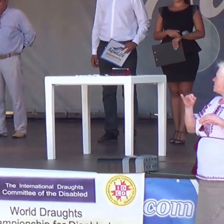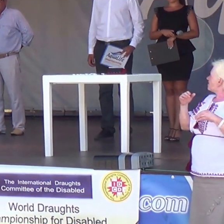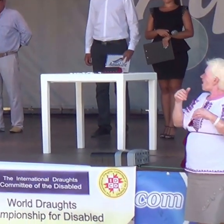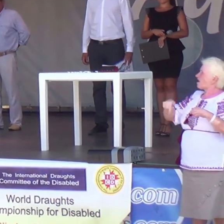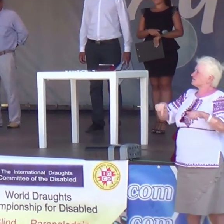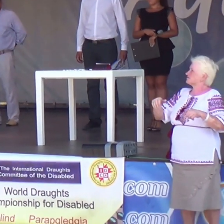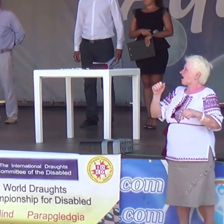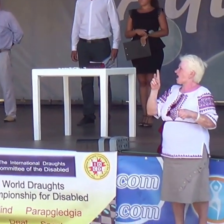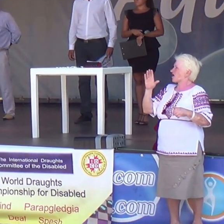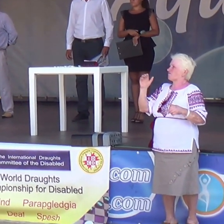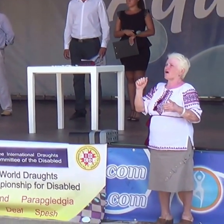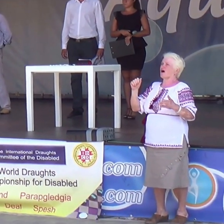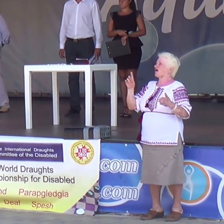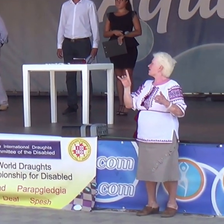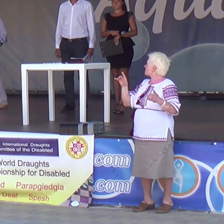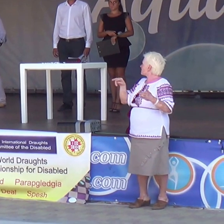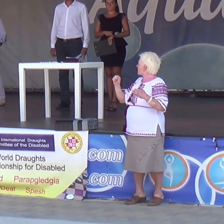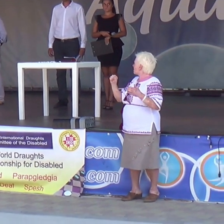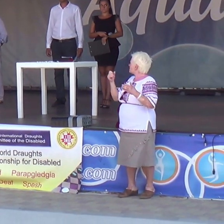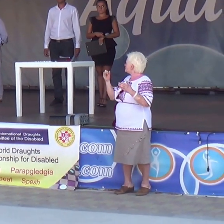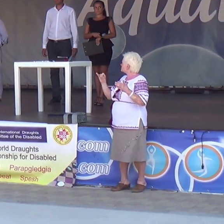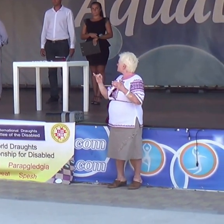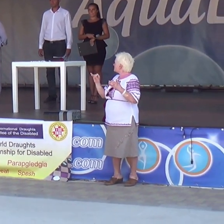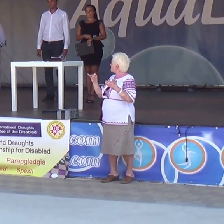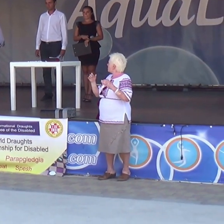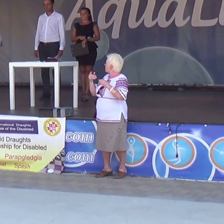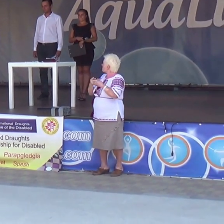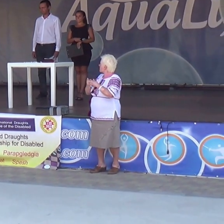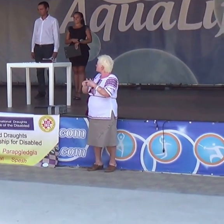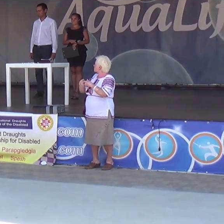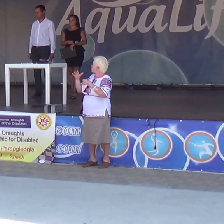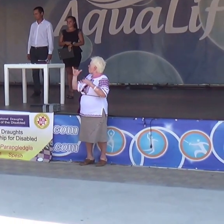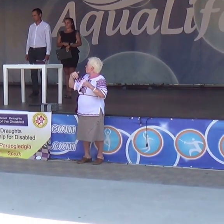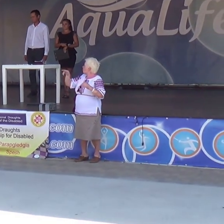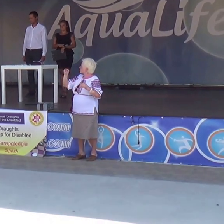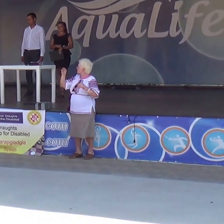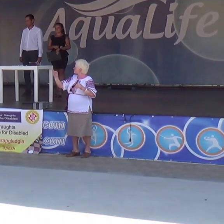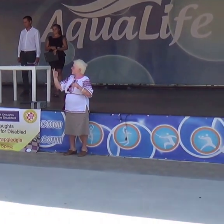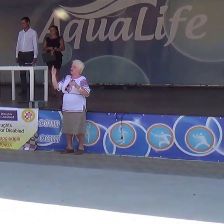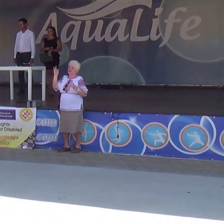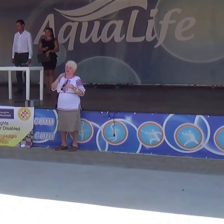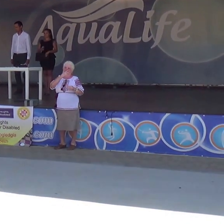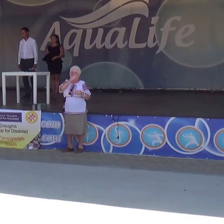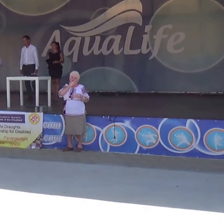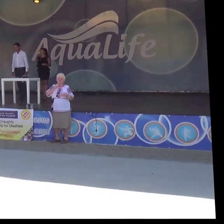аквалайфа сохранился у вас и вновь здесь. Поэтому удачи и красивых